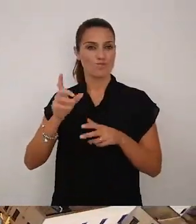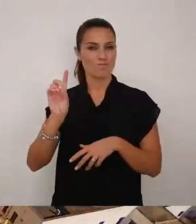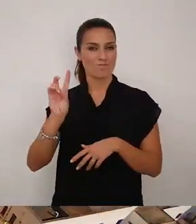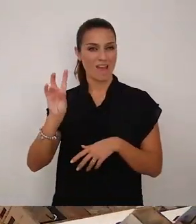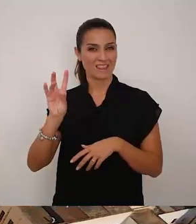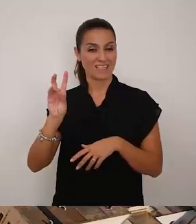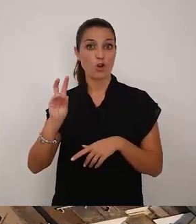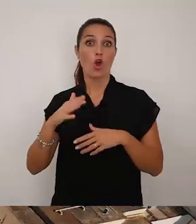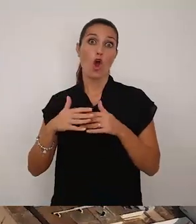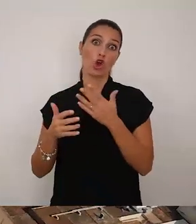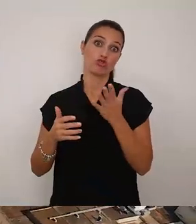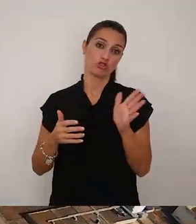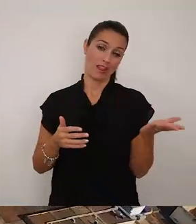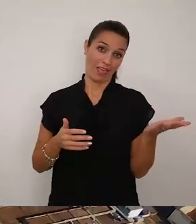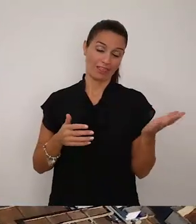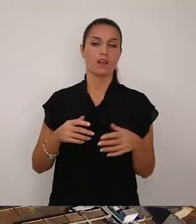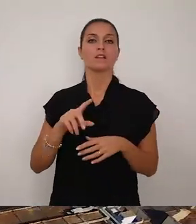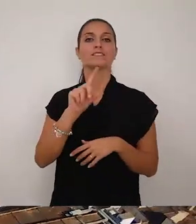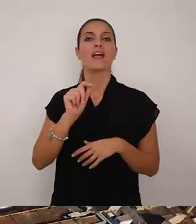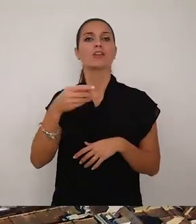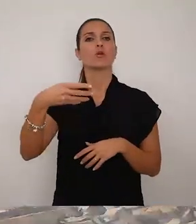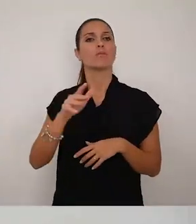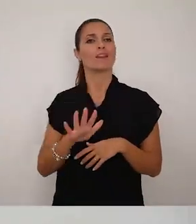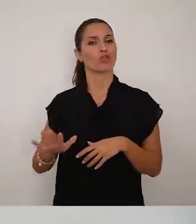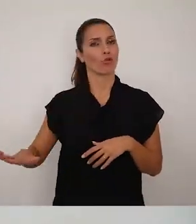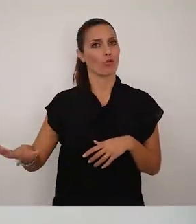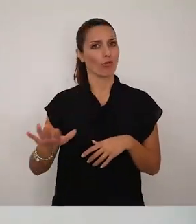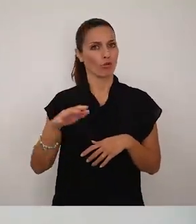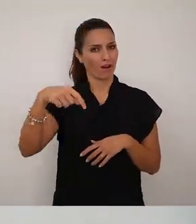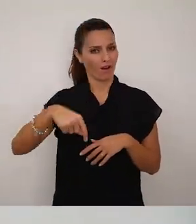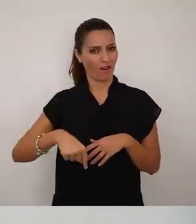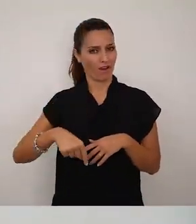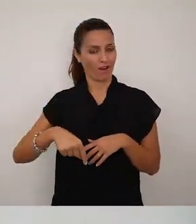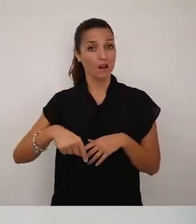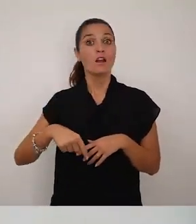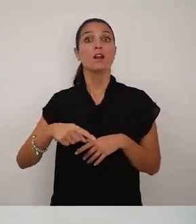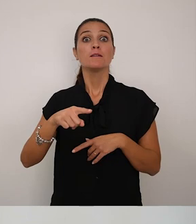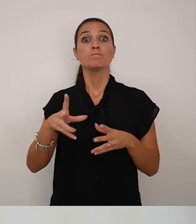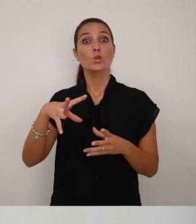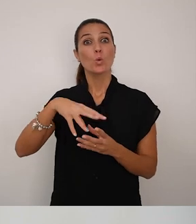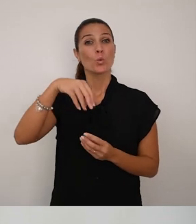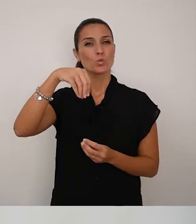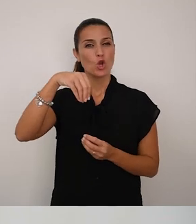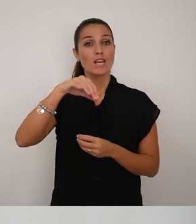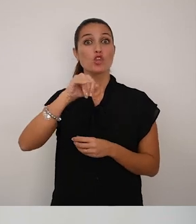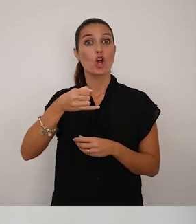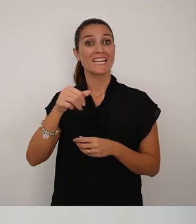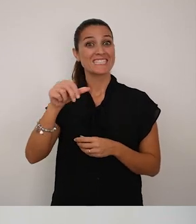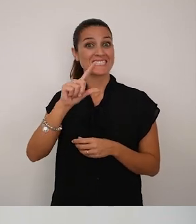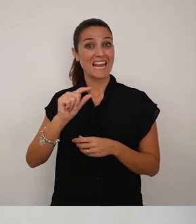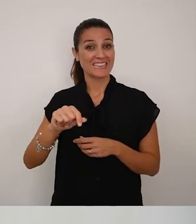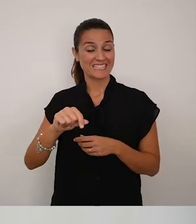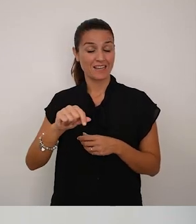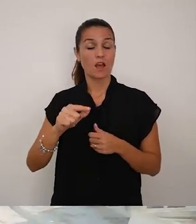Si colloca sul versante occidentale del Salento meridionale e rientra nell'Unione Ionica Salentina insieme ai comuni di